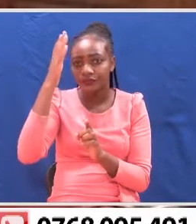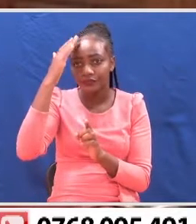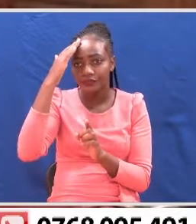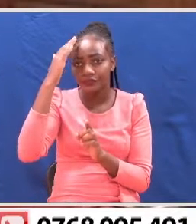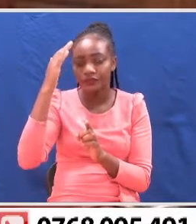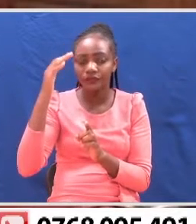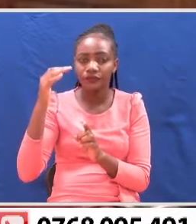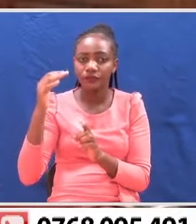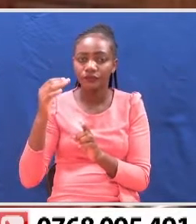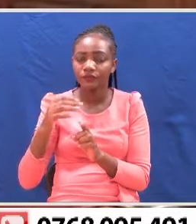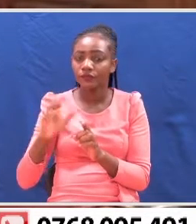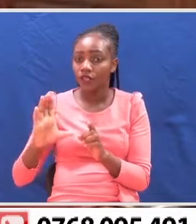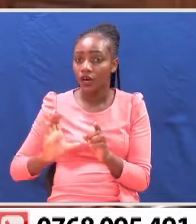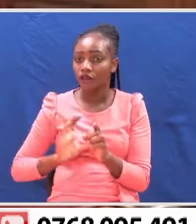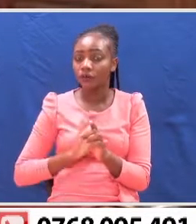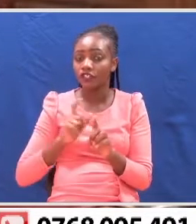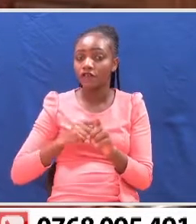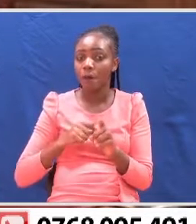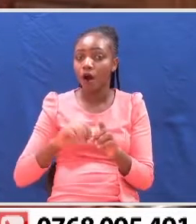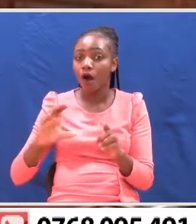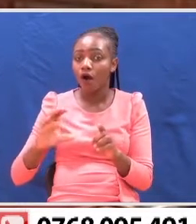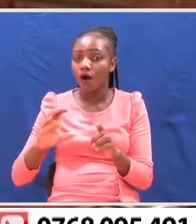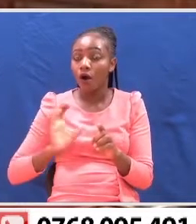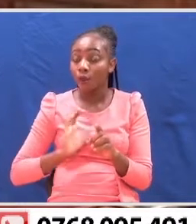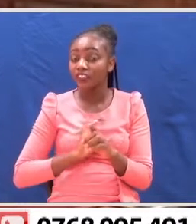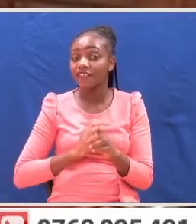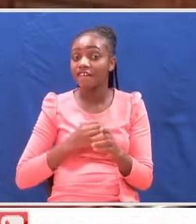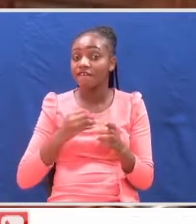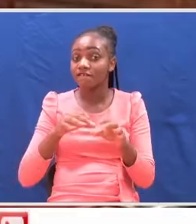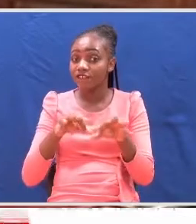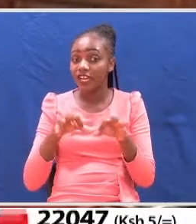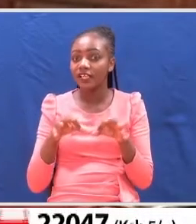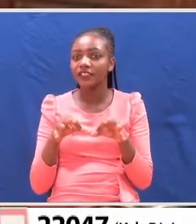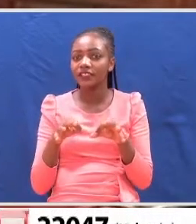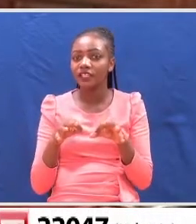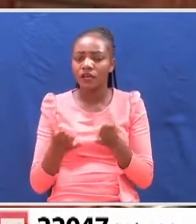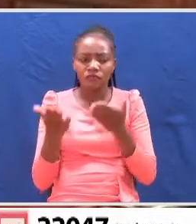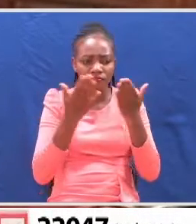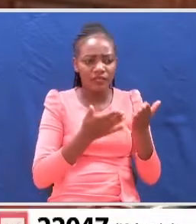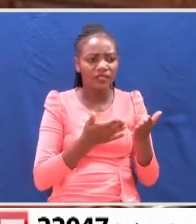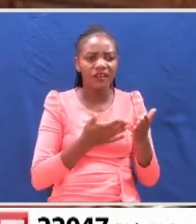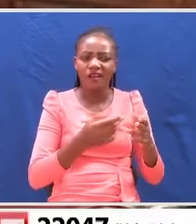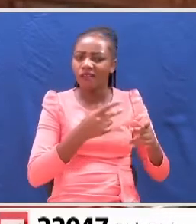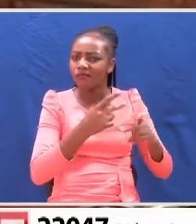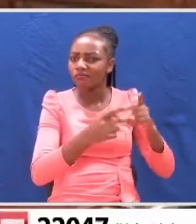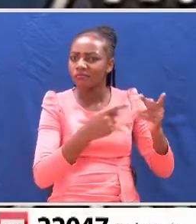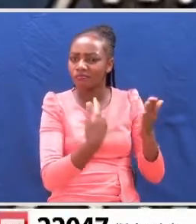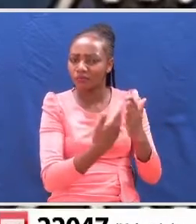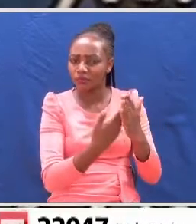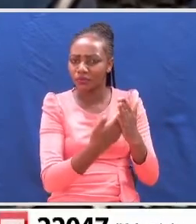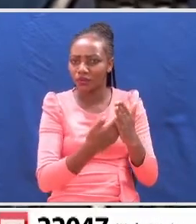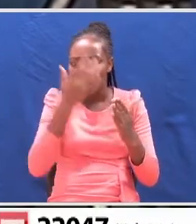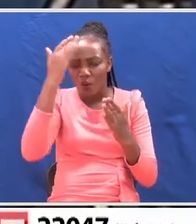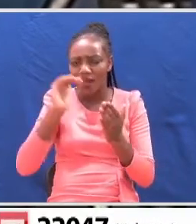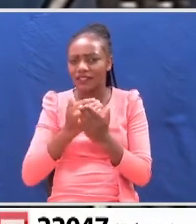na committee ya finance, na ikawa na utata sana. Ikawa kuna vile counties zingine zilikuwa